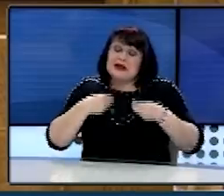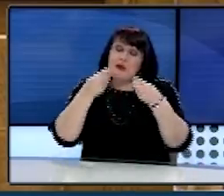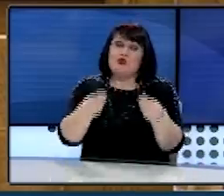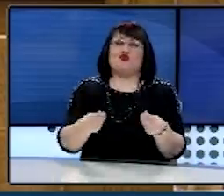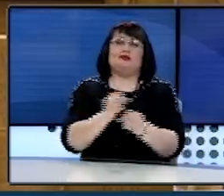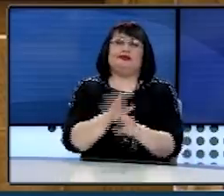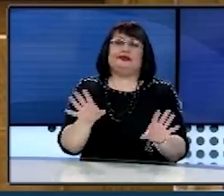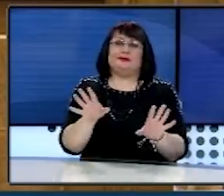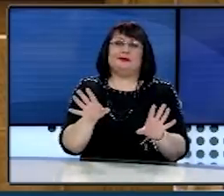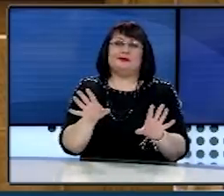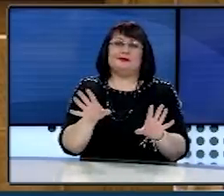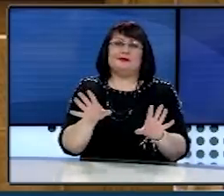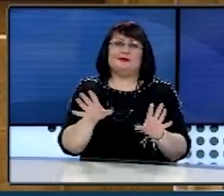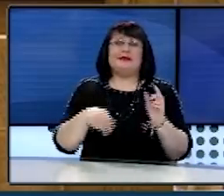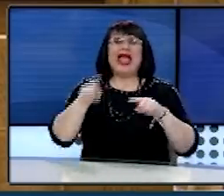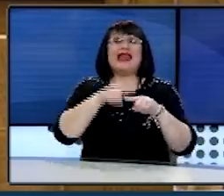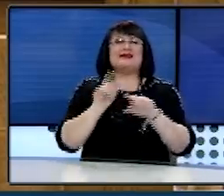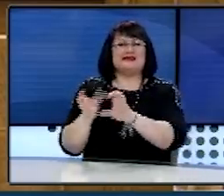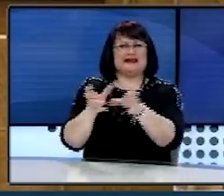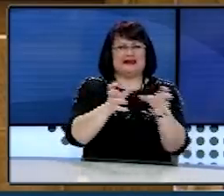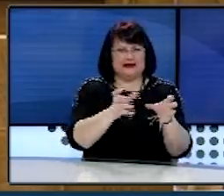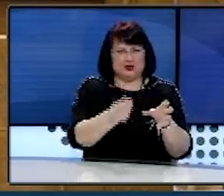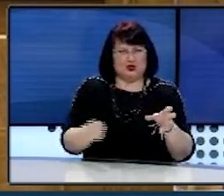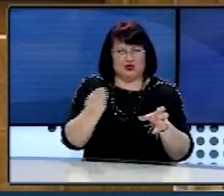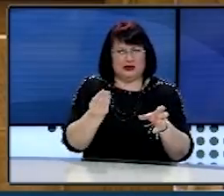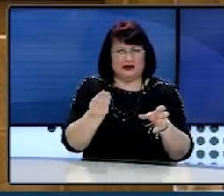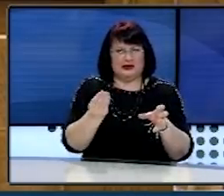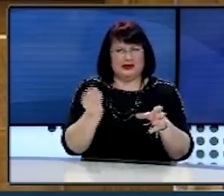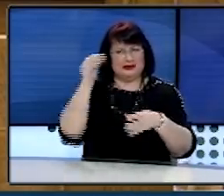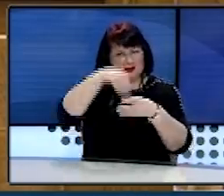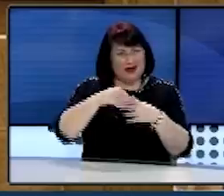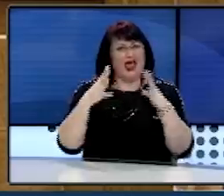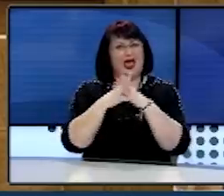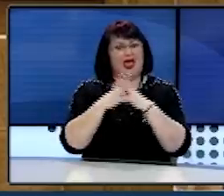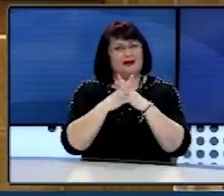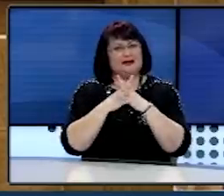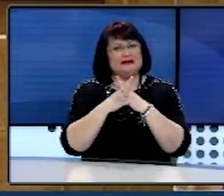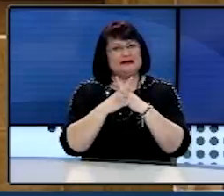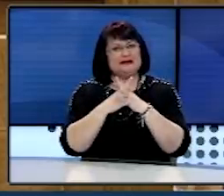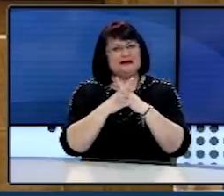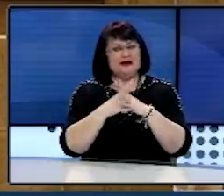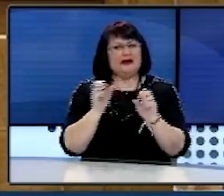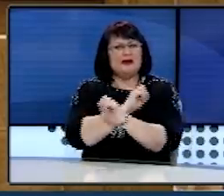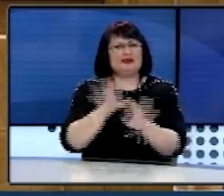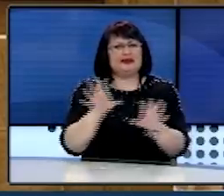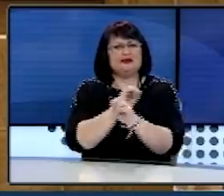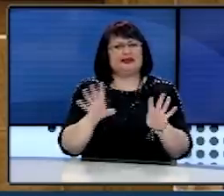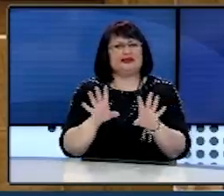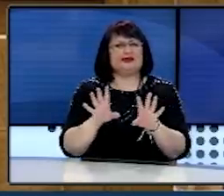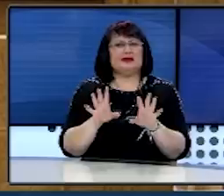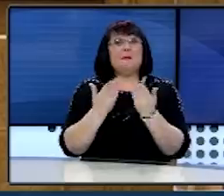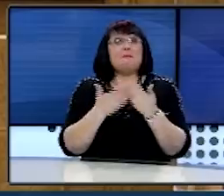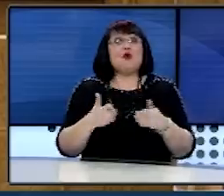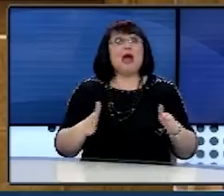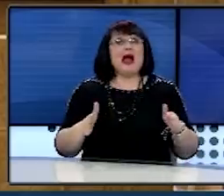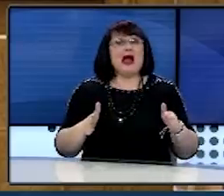σερβίρουν. Γιατί και τα περισσότερα ελληνικά μέσα έχουν ενταχθεί ενεργά στον πόλεμο αυτό, αναπαράγοντας όλη την